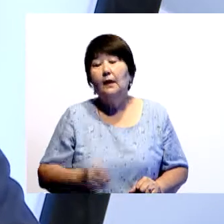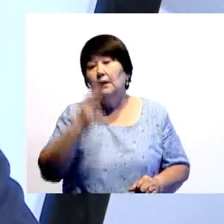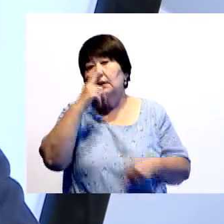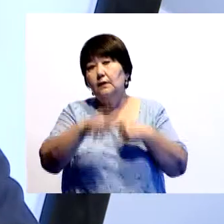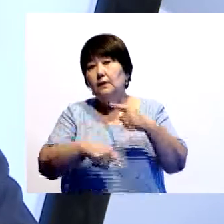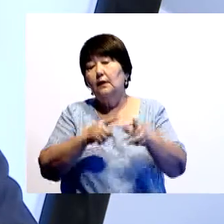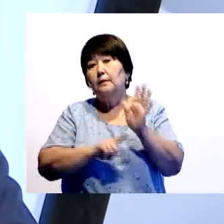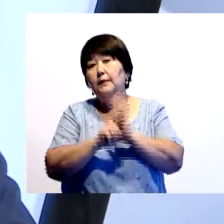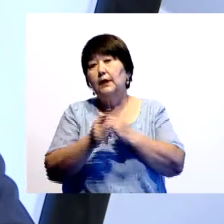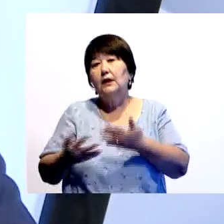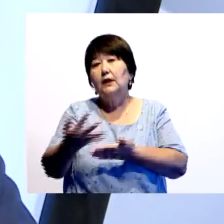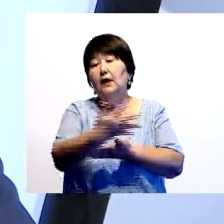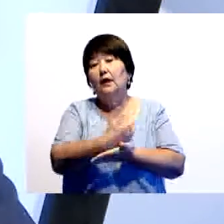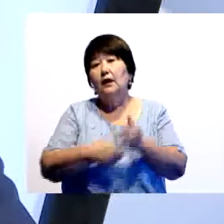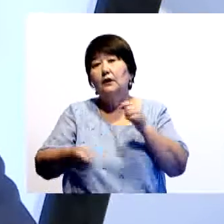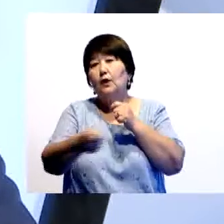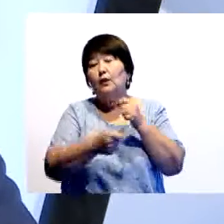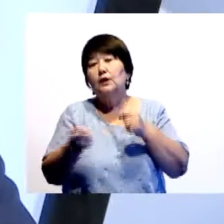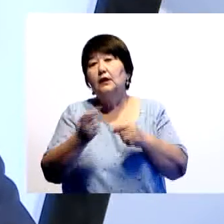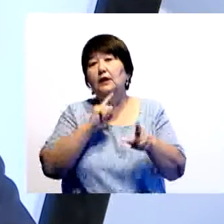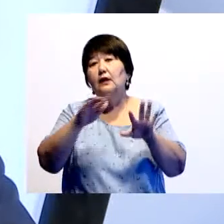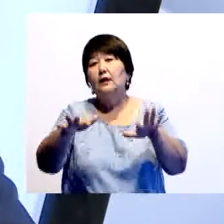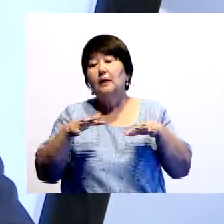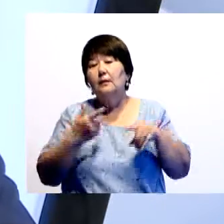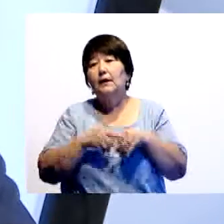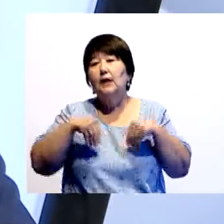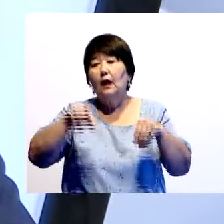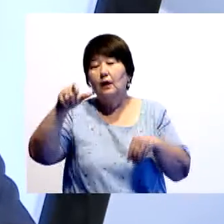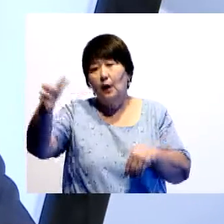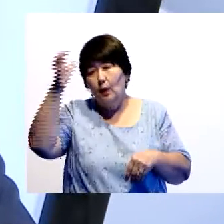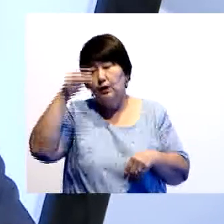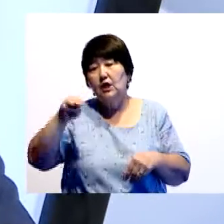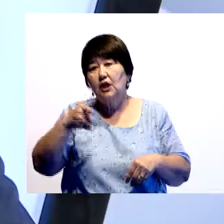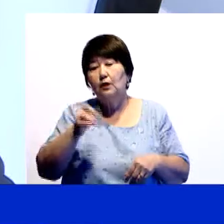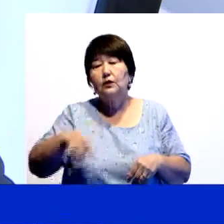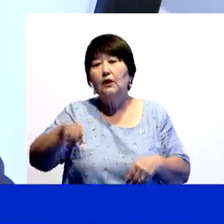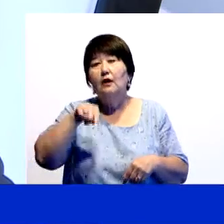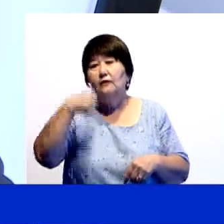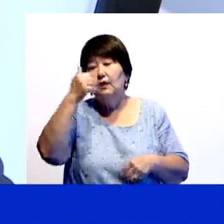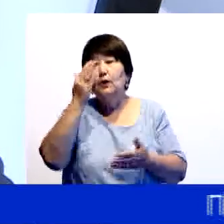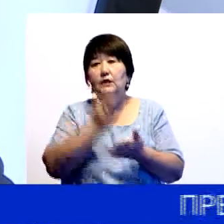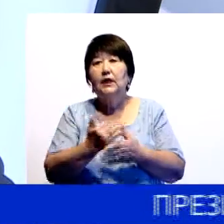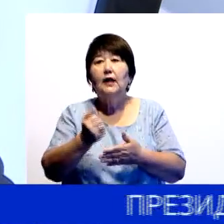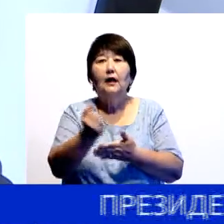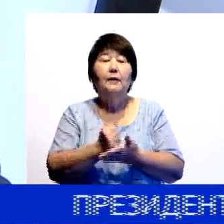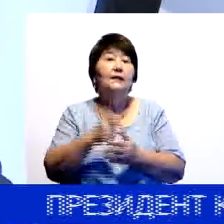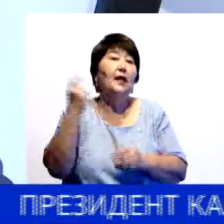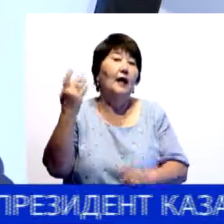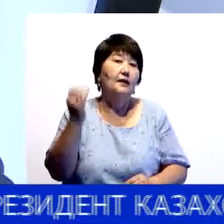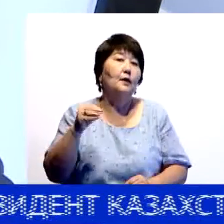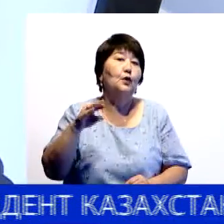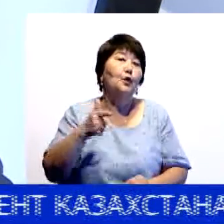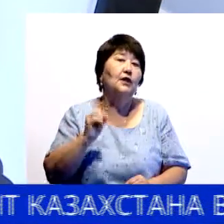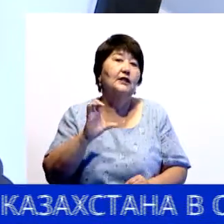Традиционное перед началом уборочной страды семинар-совещание аграриев и ученых Жанакурганского района в этом году состоялся на базе хозяйства